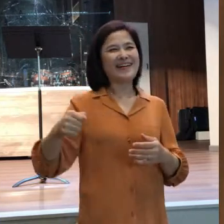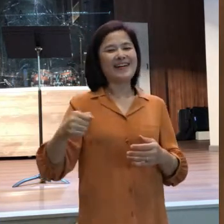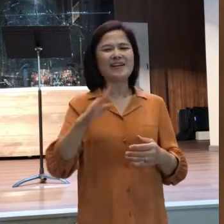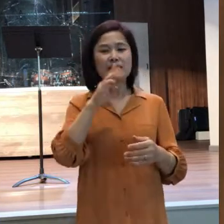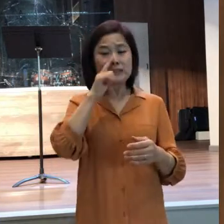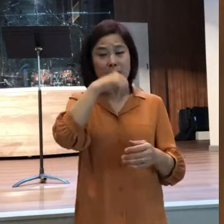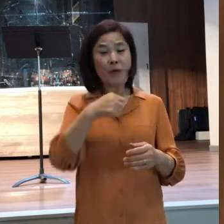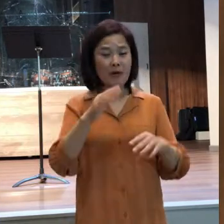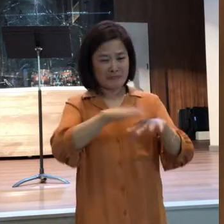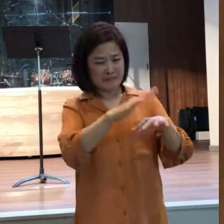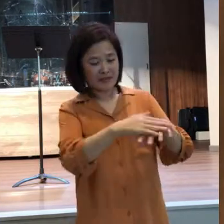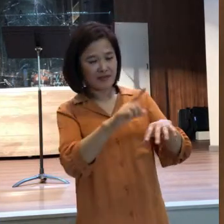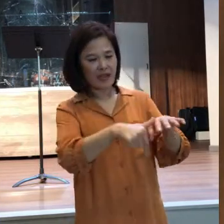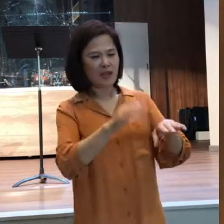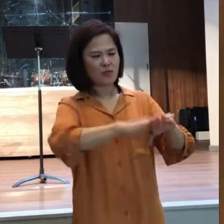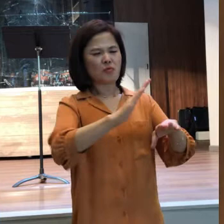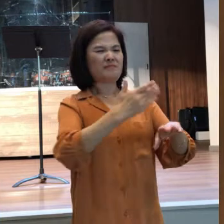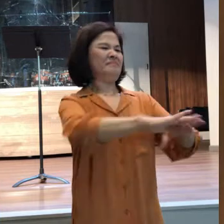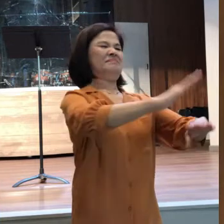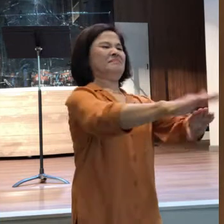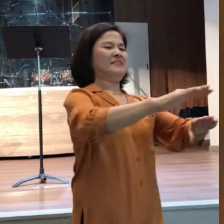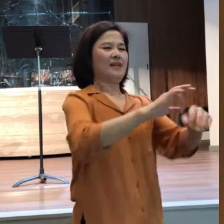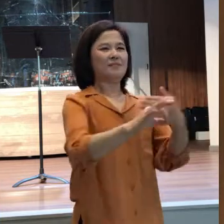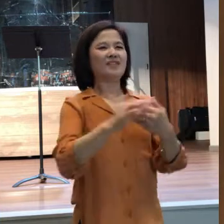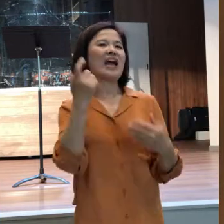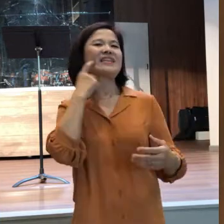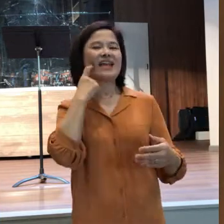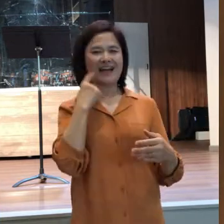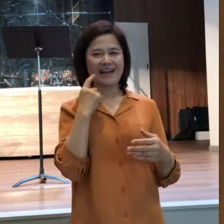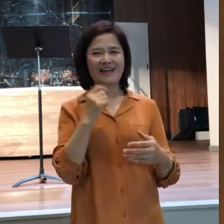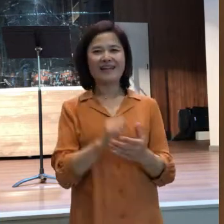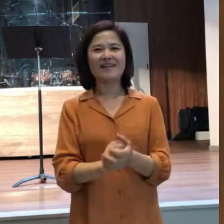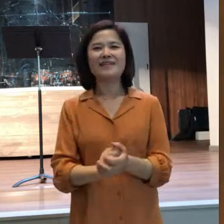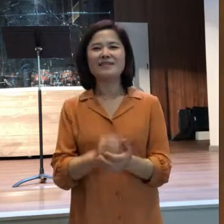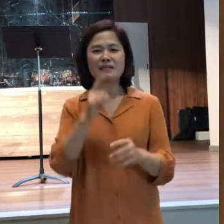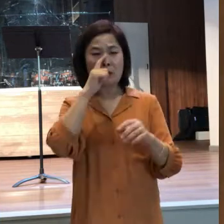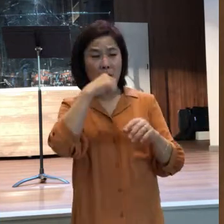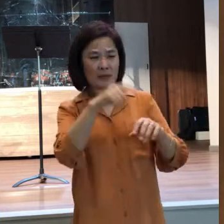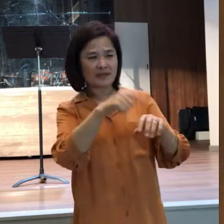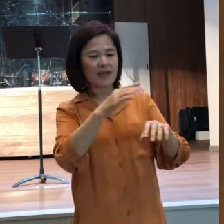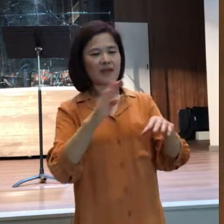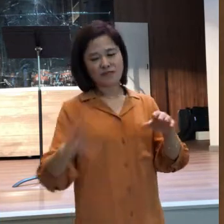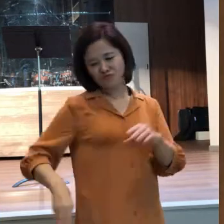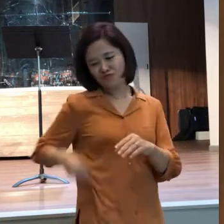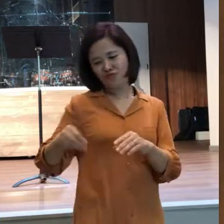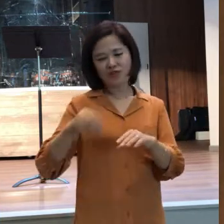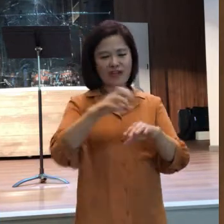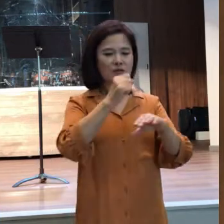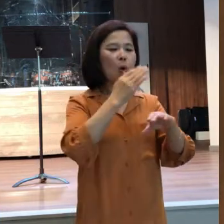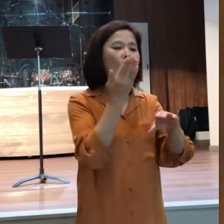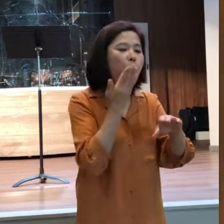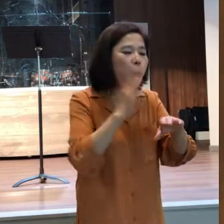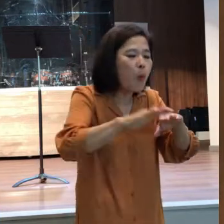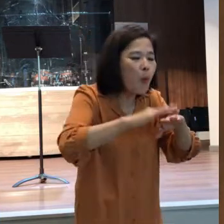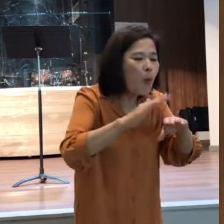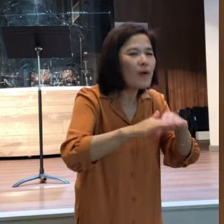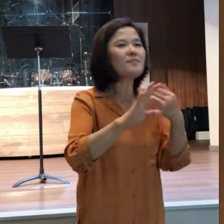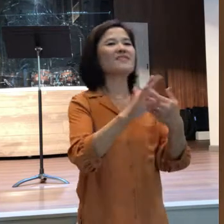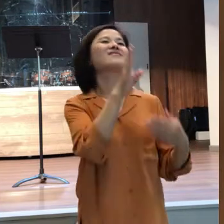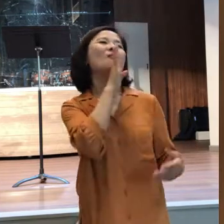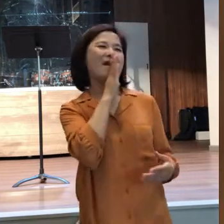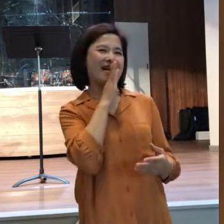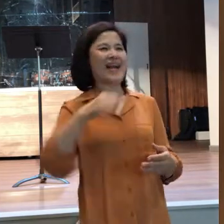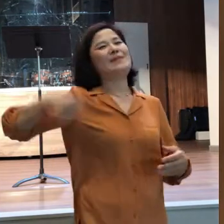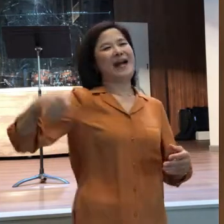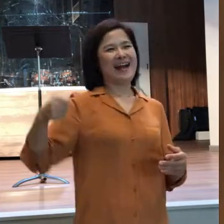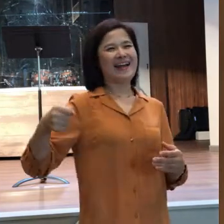이물질이 묻었을 때 손으로 쓱쓱 문지르면 짝퉁입니다. 그러나 손수건을 꺼내서 호호 불면서 닦으면